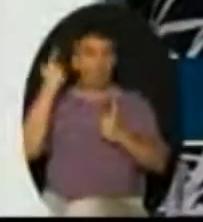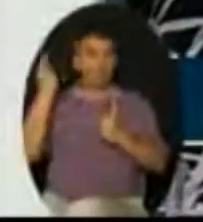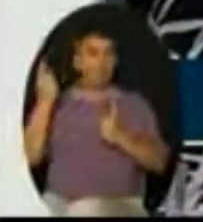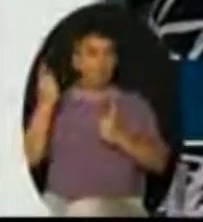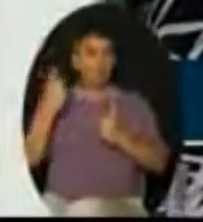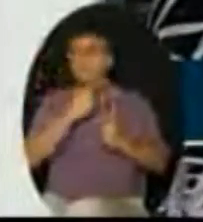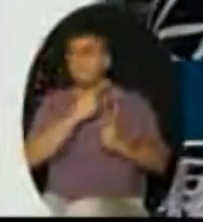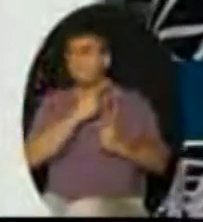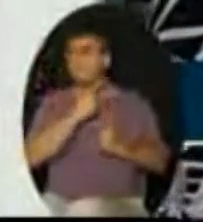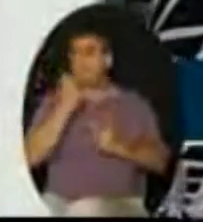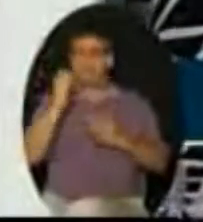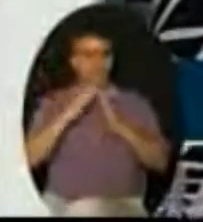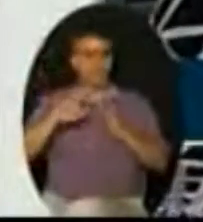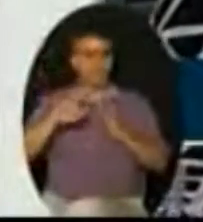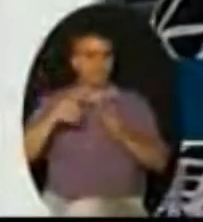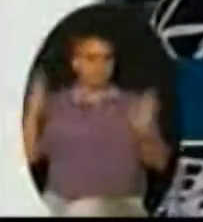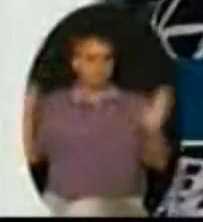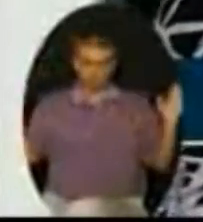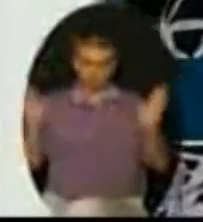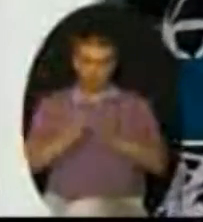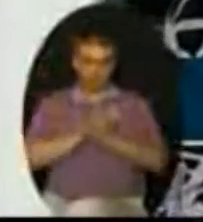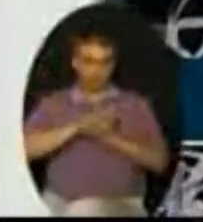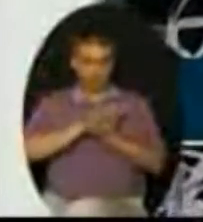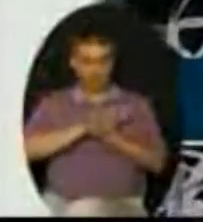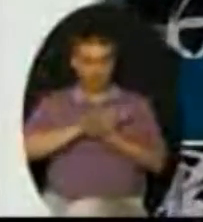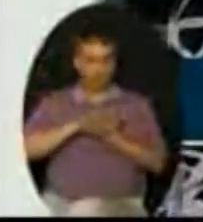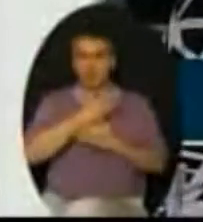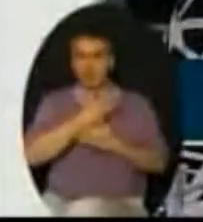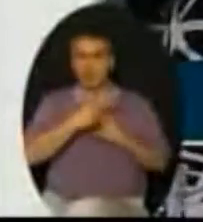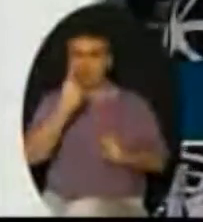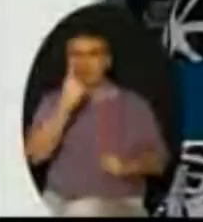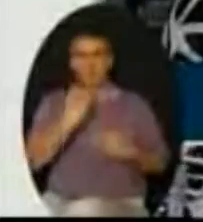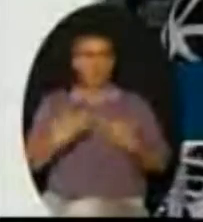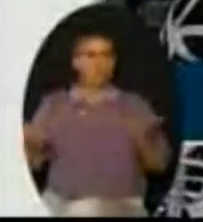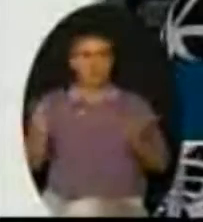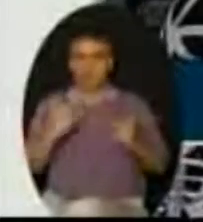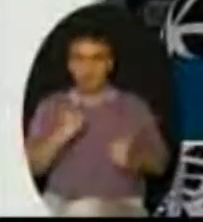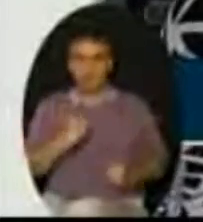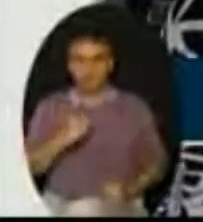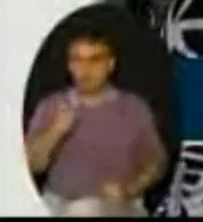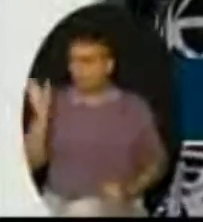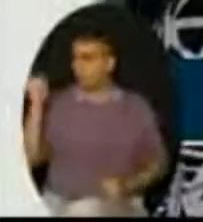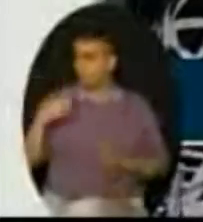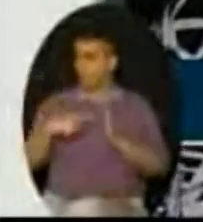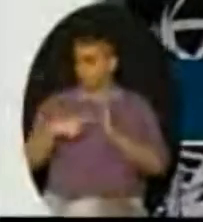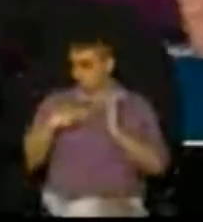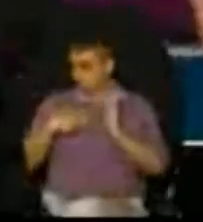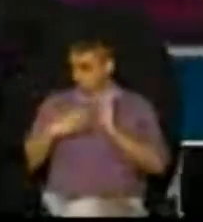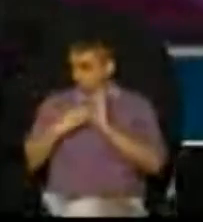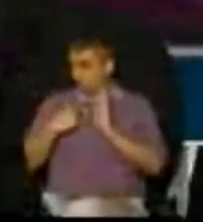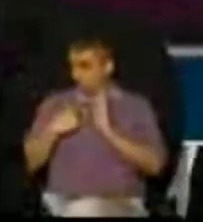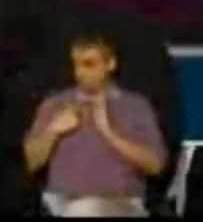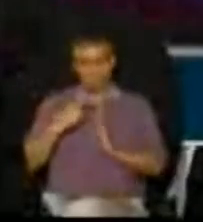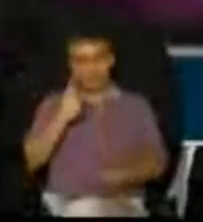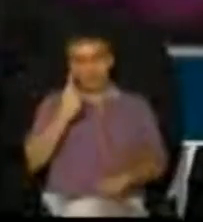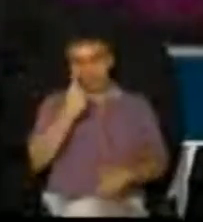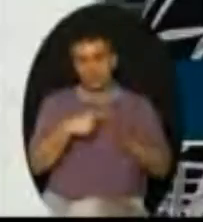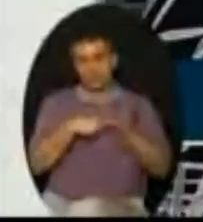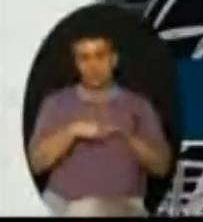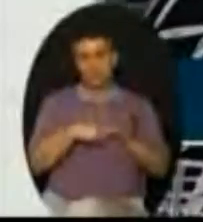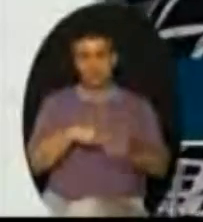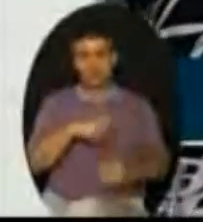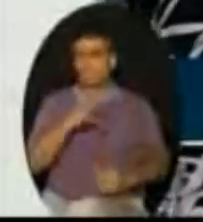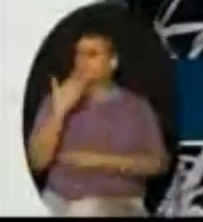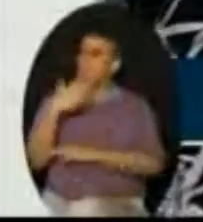בה מאות בתי קזינו, היום לא תמצאו שם בית קזינו אחד. למה? טורקיה היא המודל לחיקוי שלנו? לא, היא אחד המודלים.